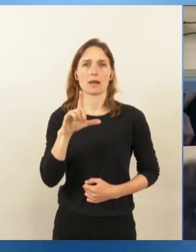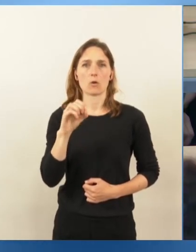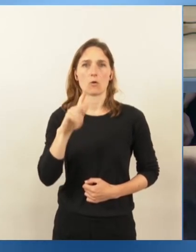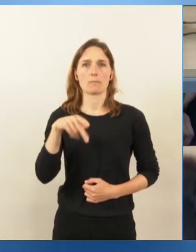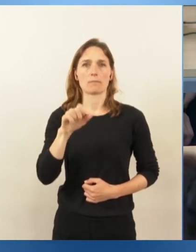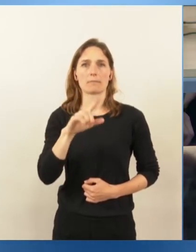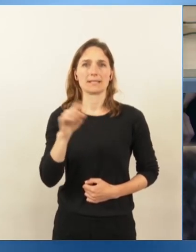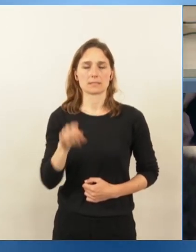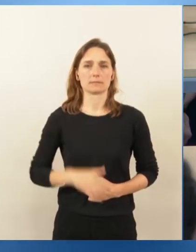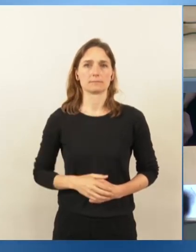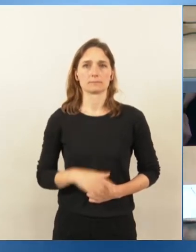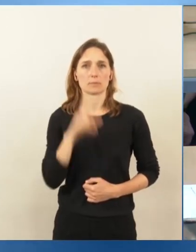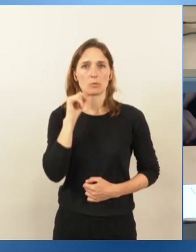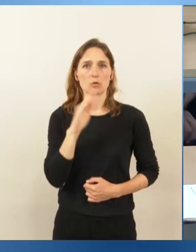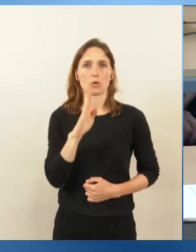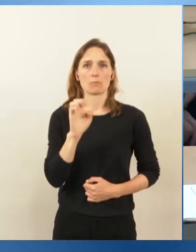osnie ben Redjeb